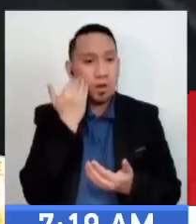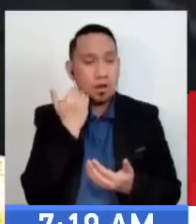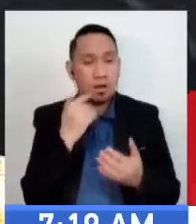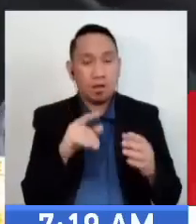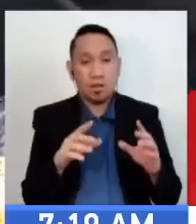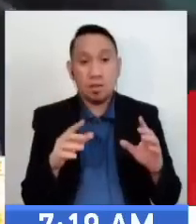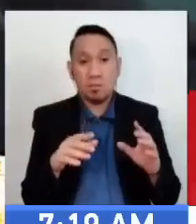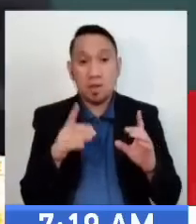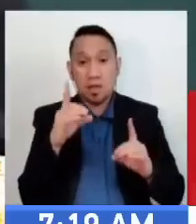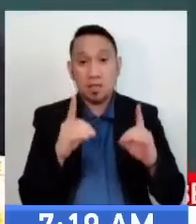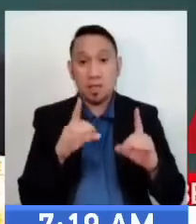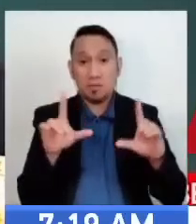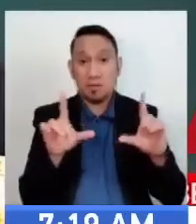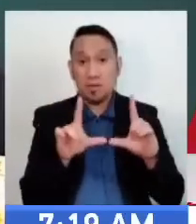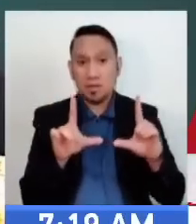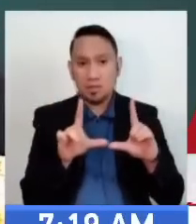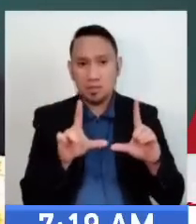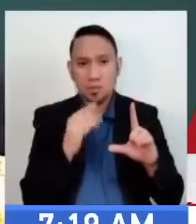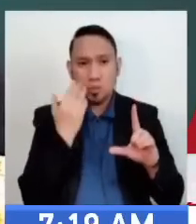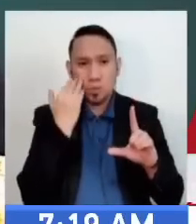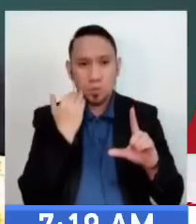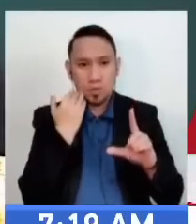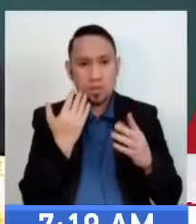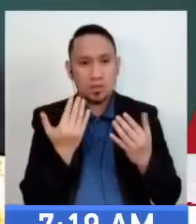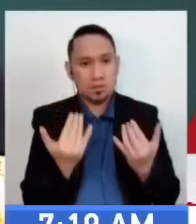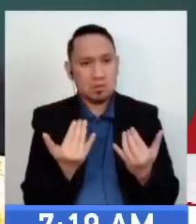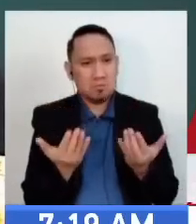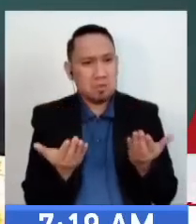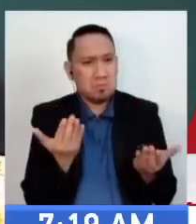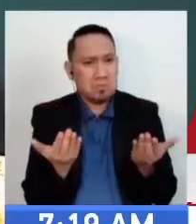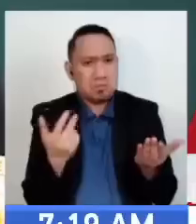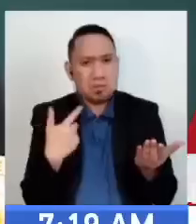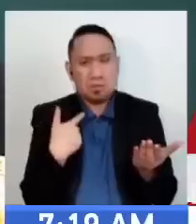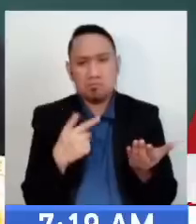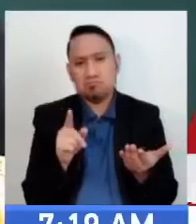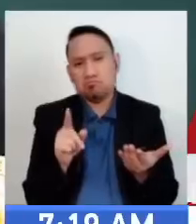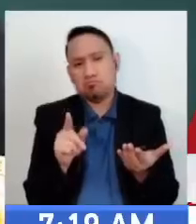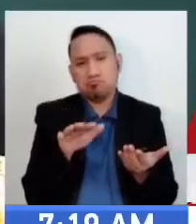no? As of today, I think we have only around